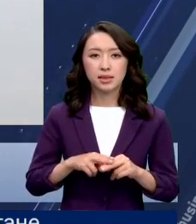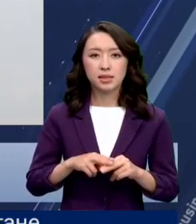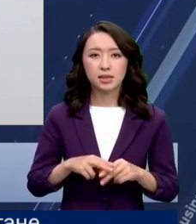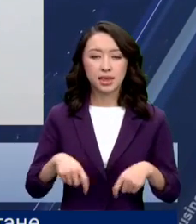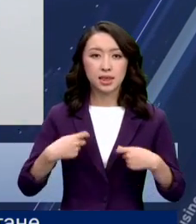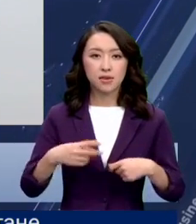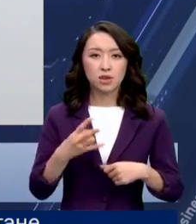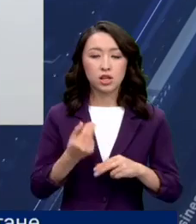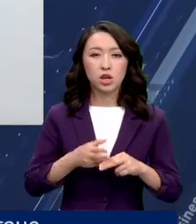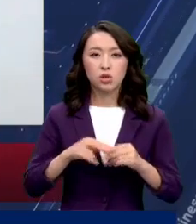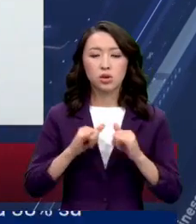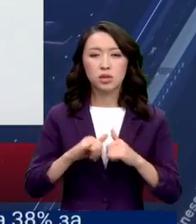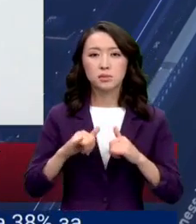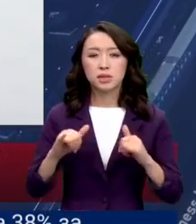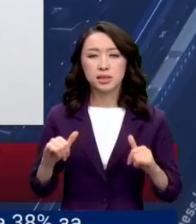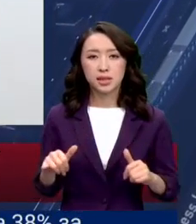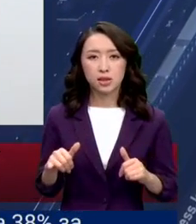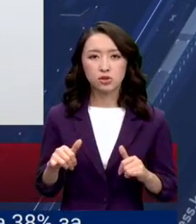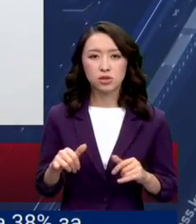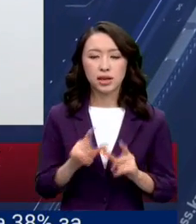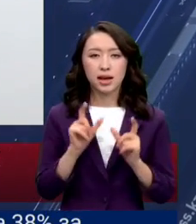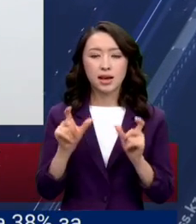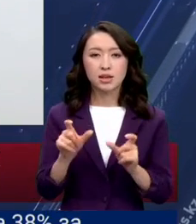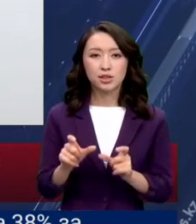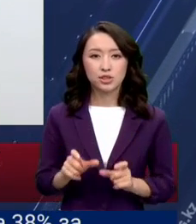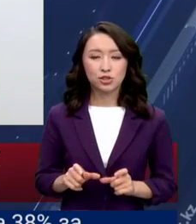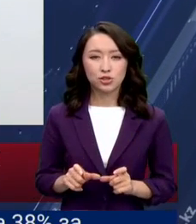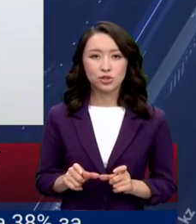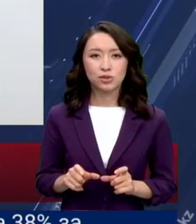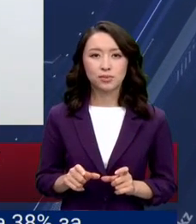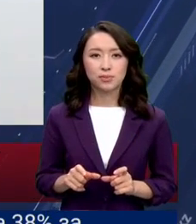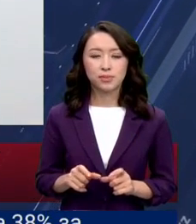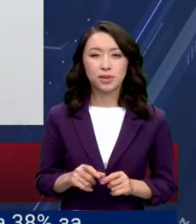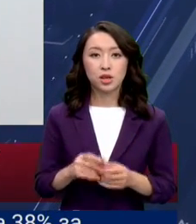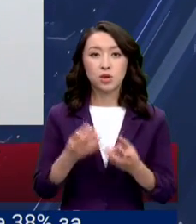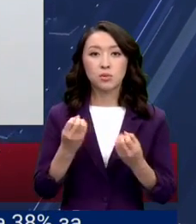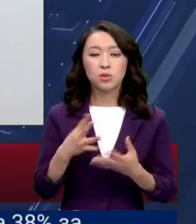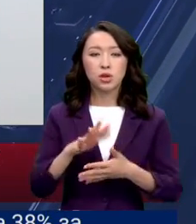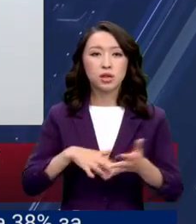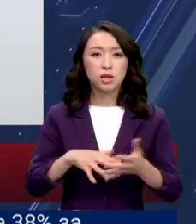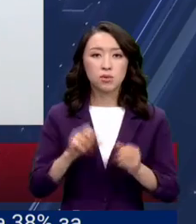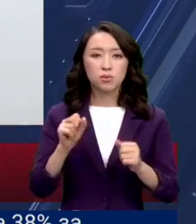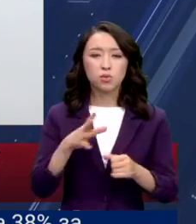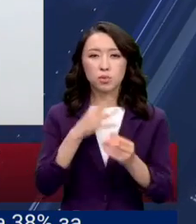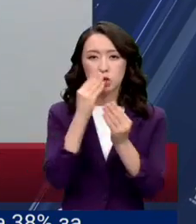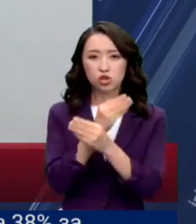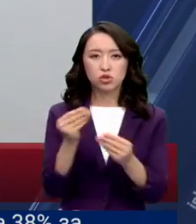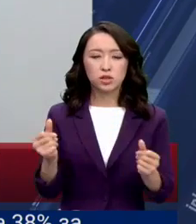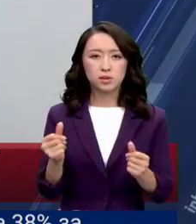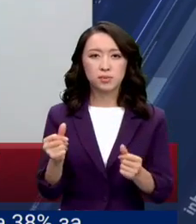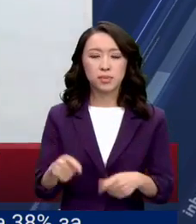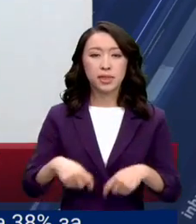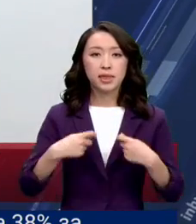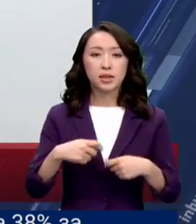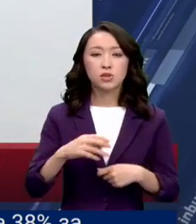эти товары, на которые распространяются ограничительные меры, просто-напросто могут исчезнуть с полок.